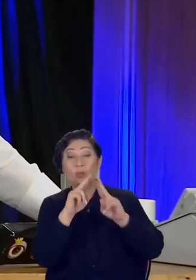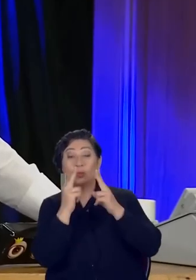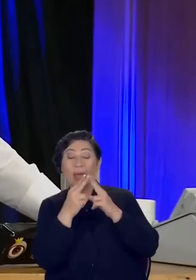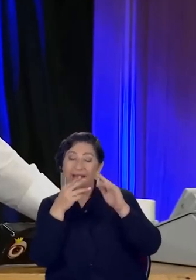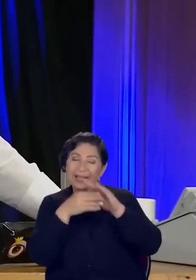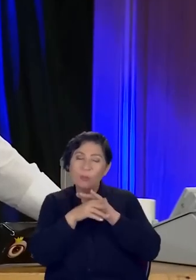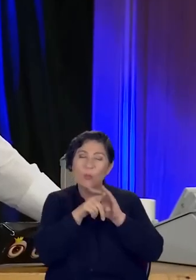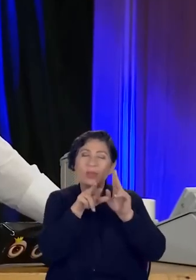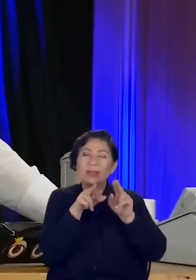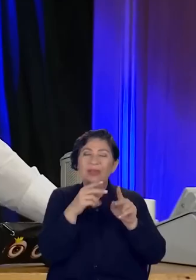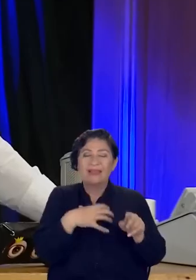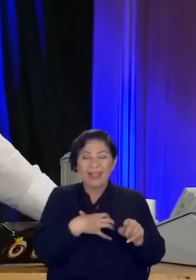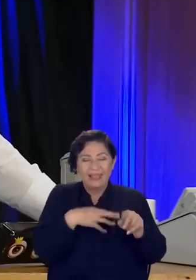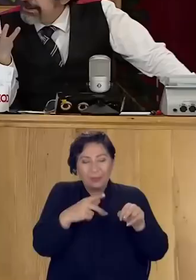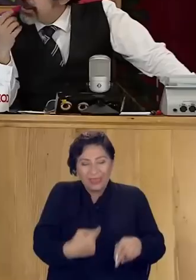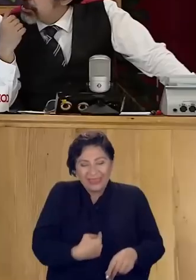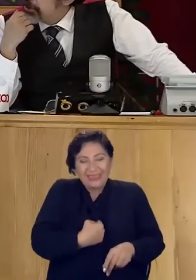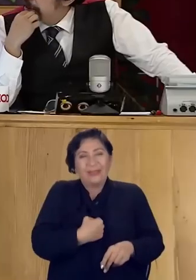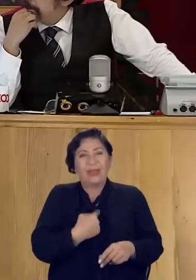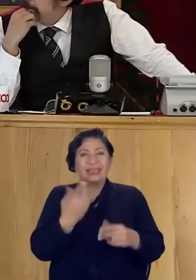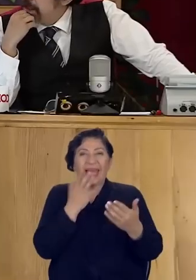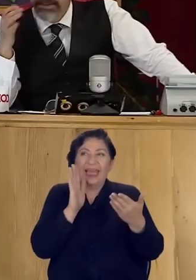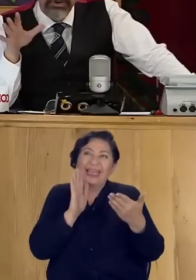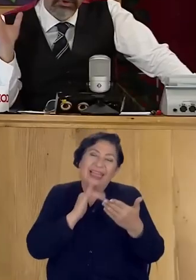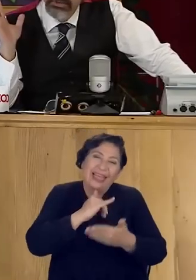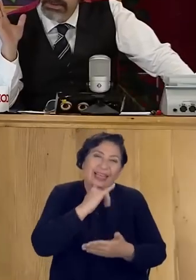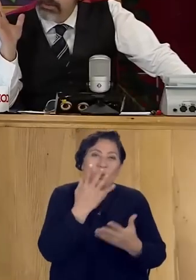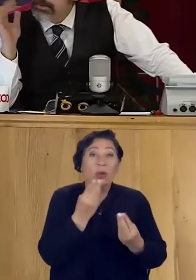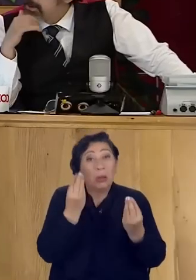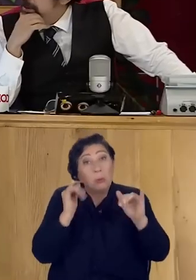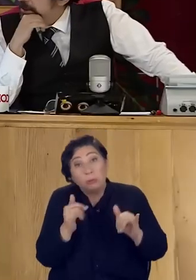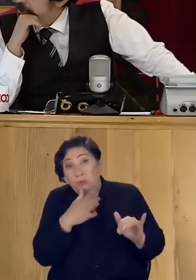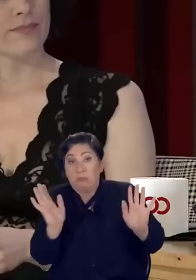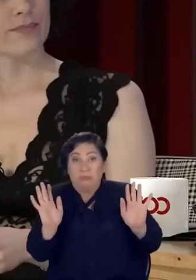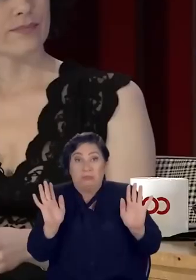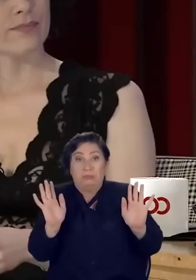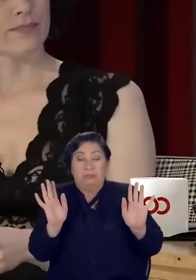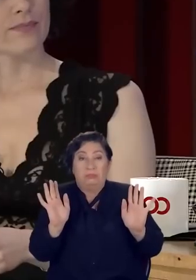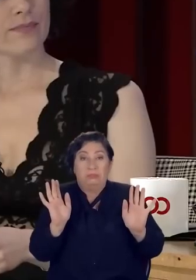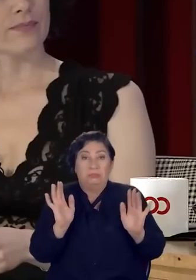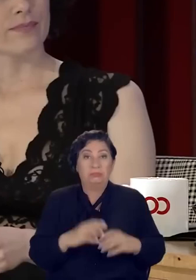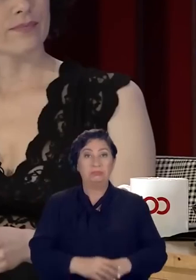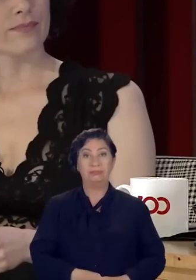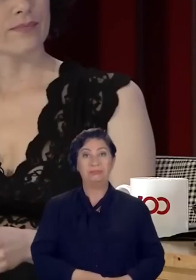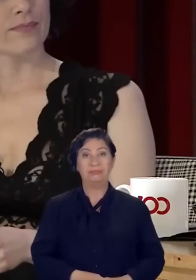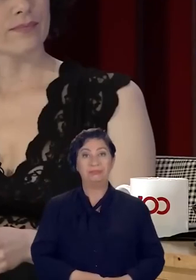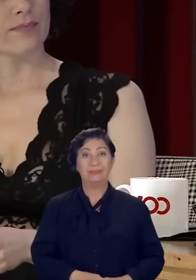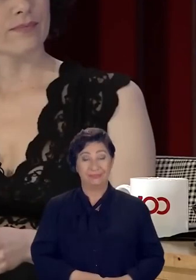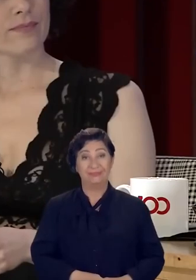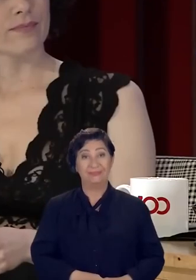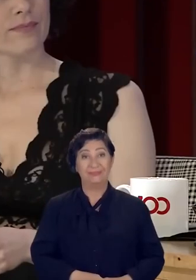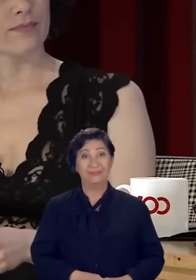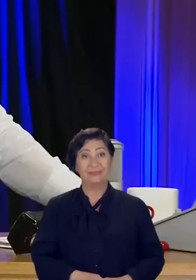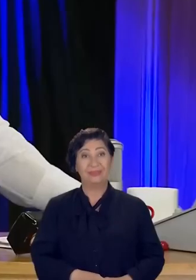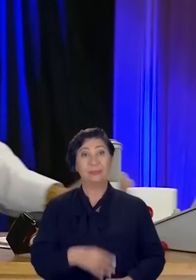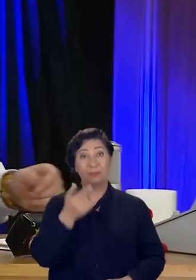dünyaya bizi gittikçe daha yakınlaştırıyor. İyi mi kötü mü bilmiyorum tabii, tartışılır. Evet,